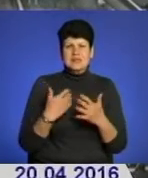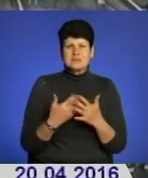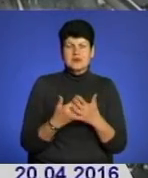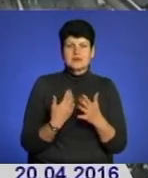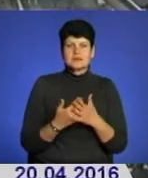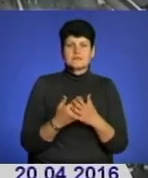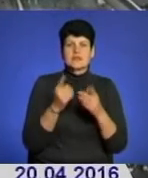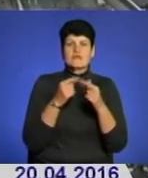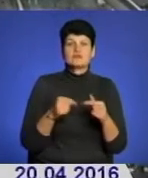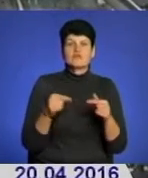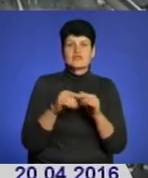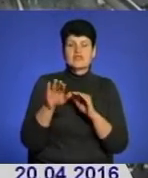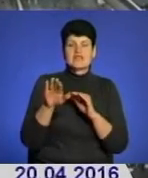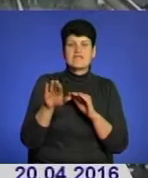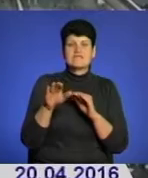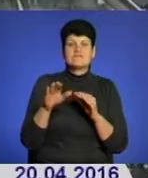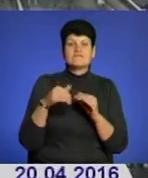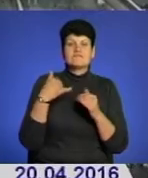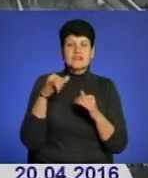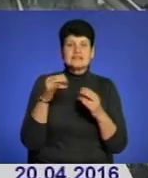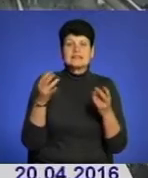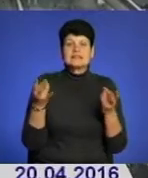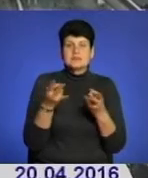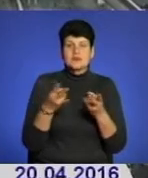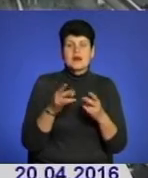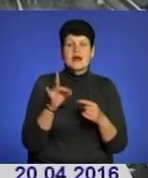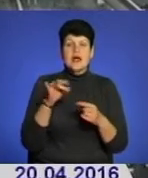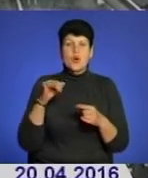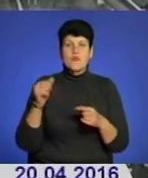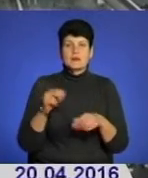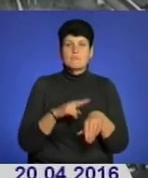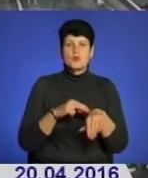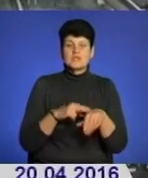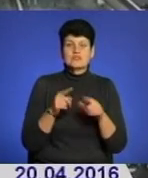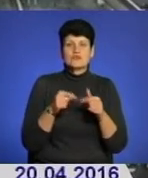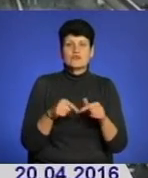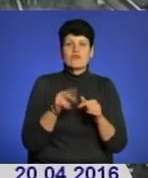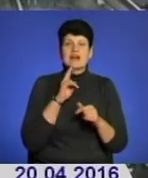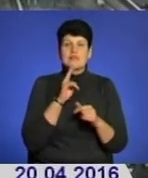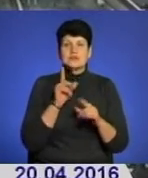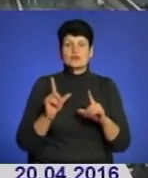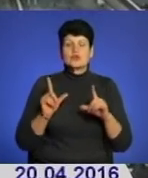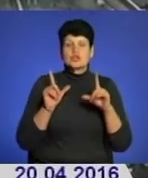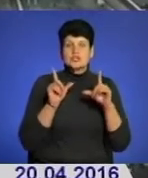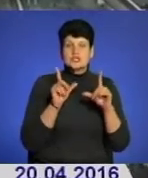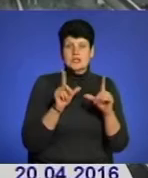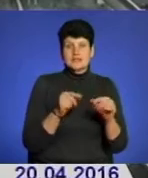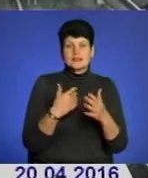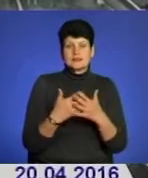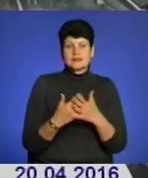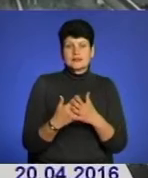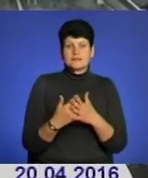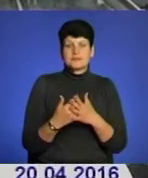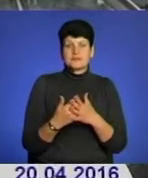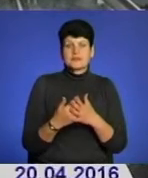якийсь відповідний виклик нема потреби реагувати поліцейському відділку у Кременці і доїжджати відповідну відстань там